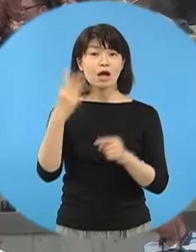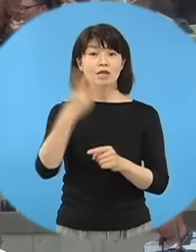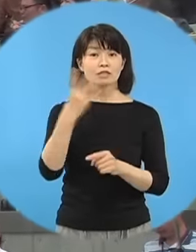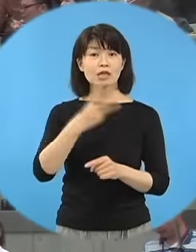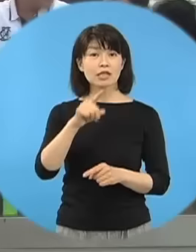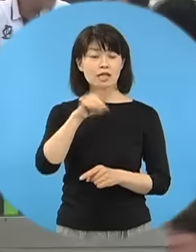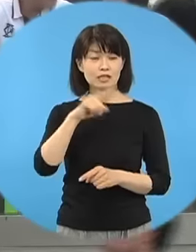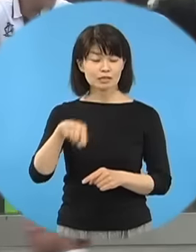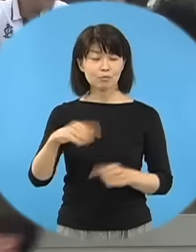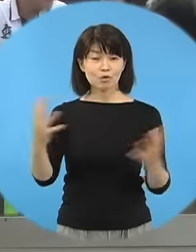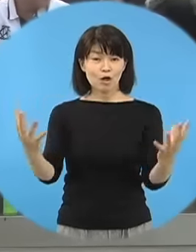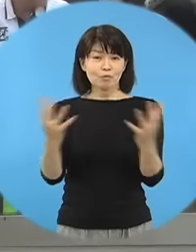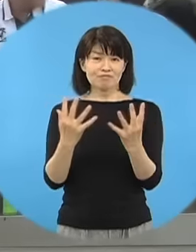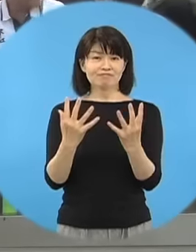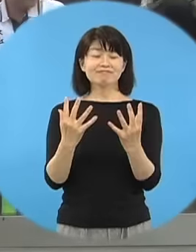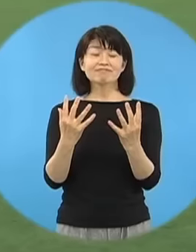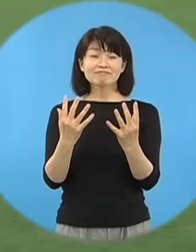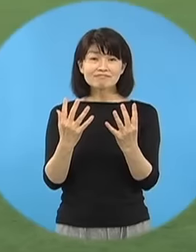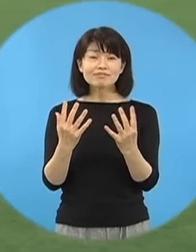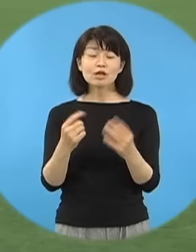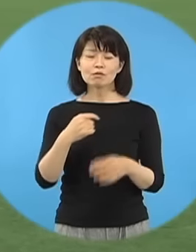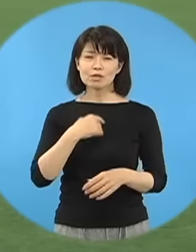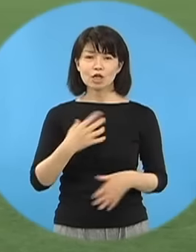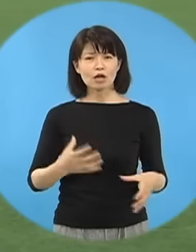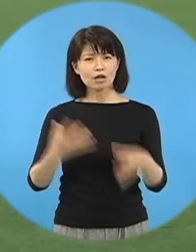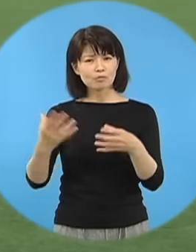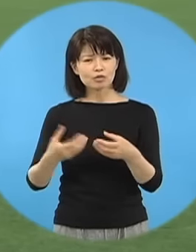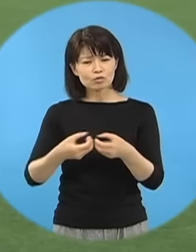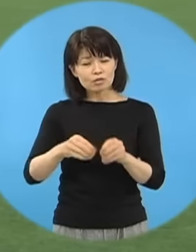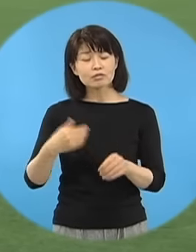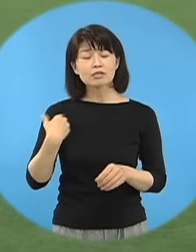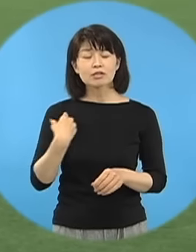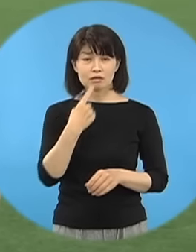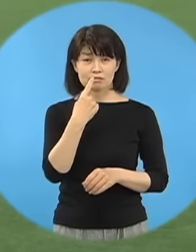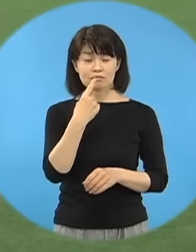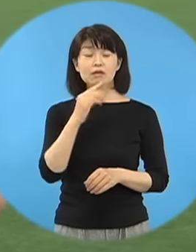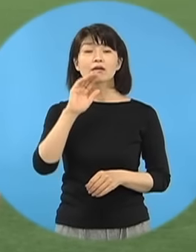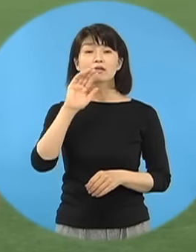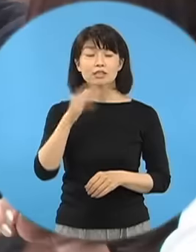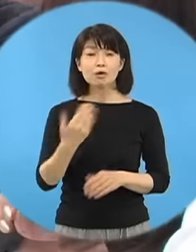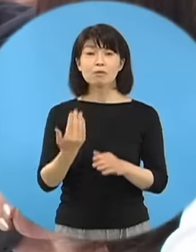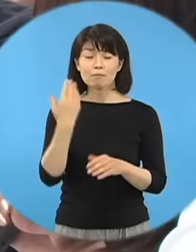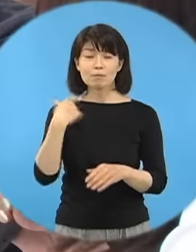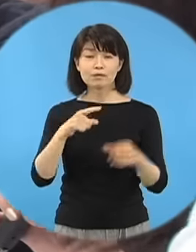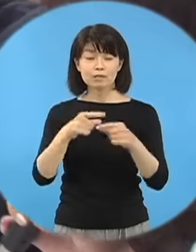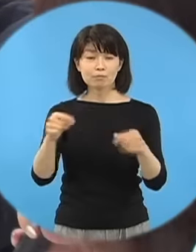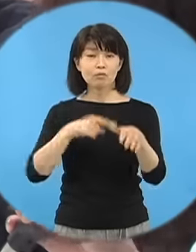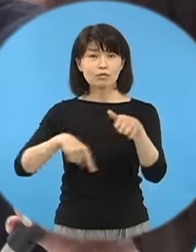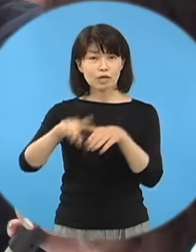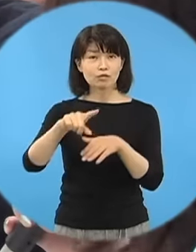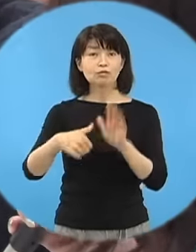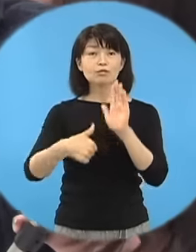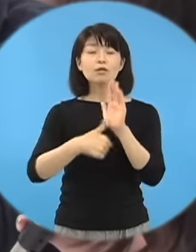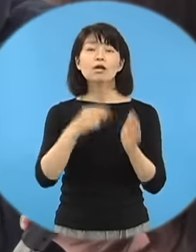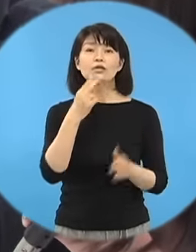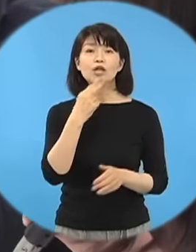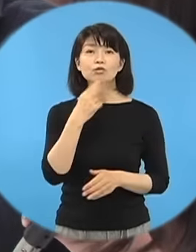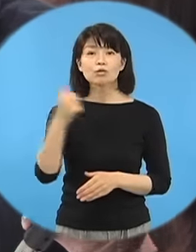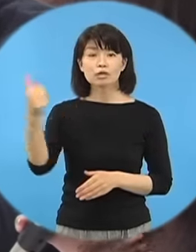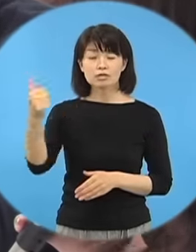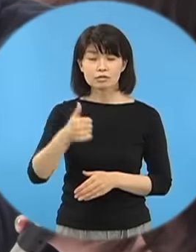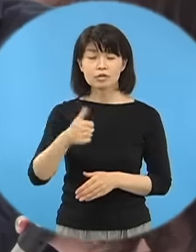人もの方がいらっしゃったということです私はラグビー初心者だったんですが会場には元日本代表の斎藤